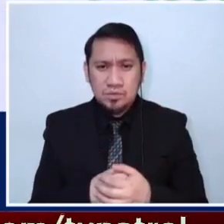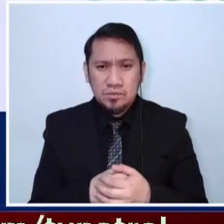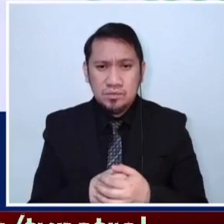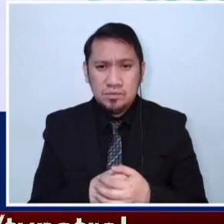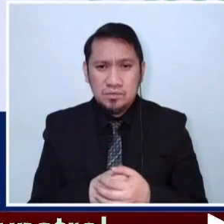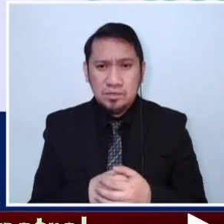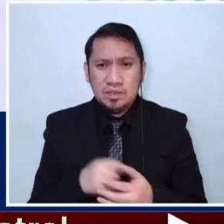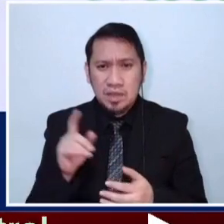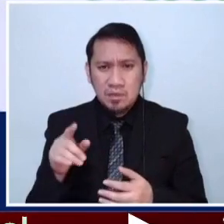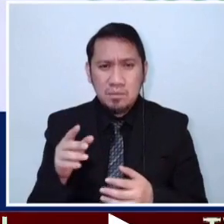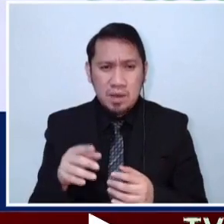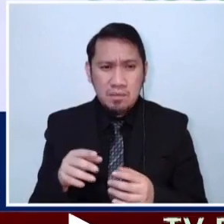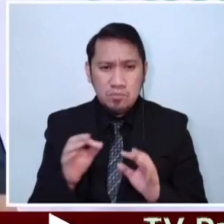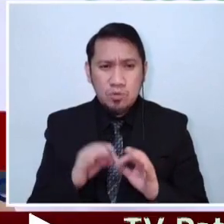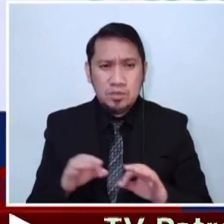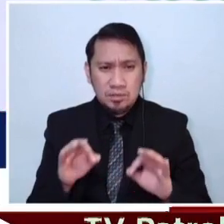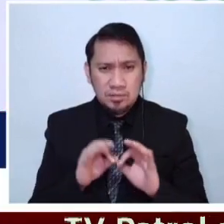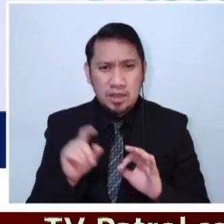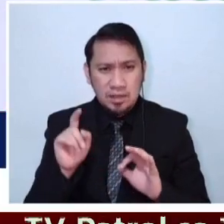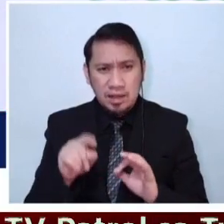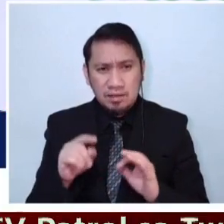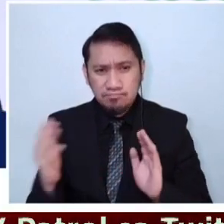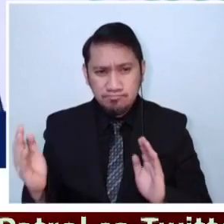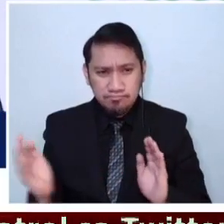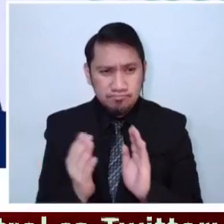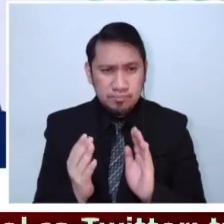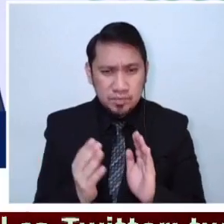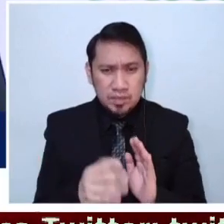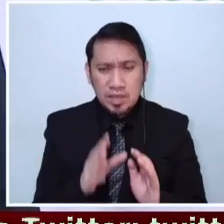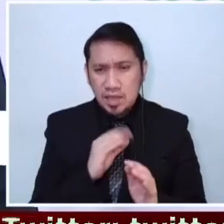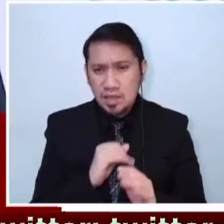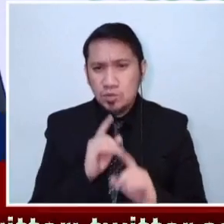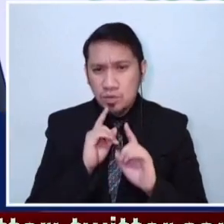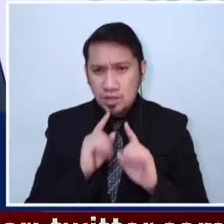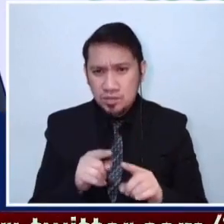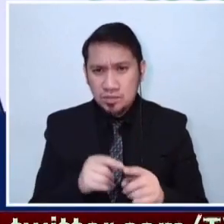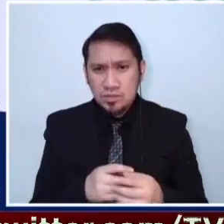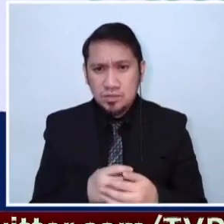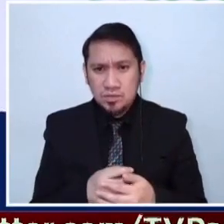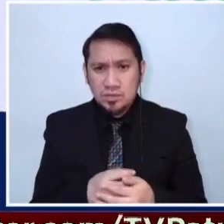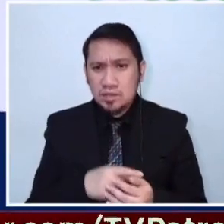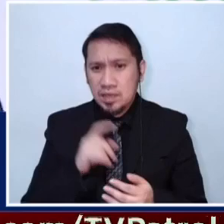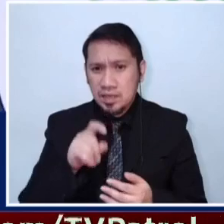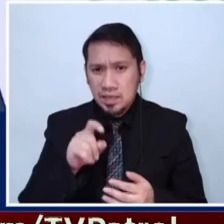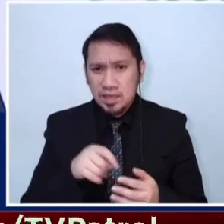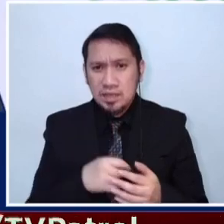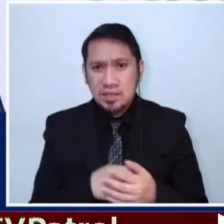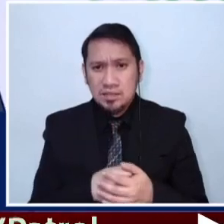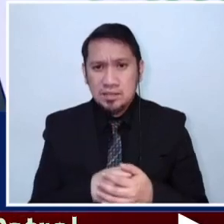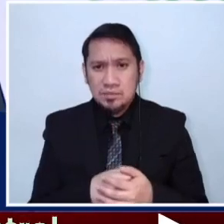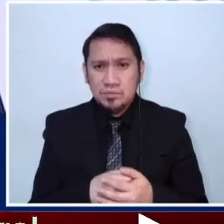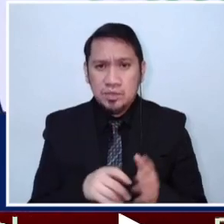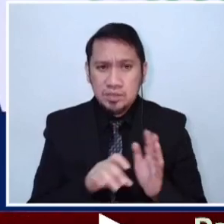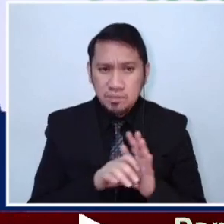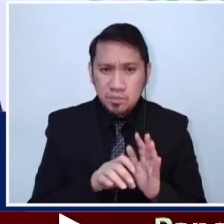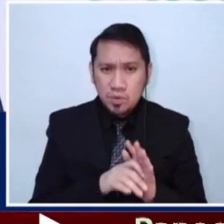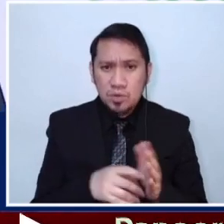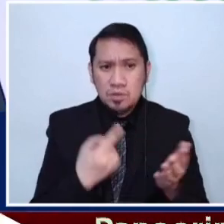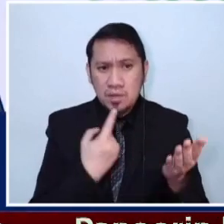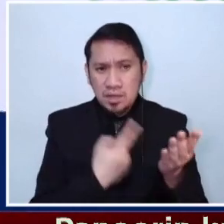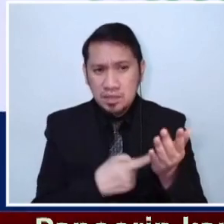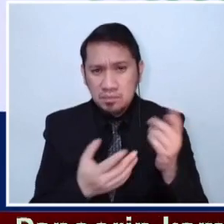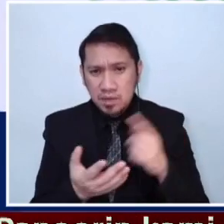Humarap naman siya at sagutin ang mga aligasyon ito. Talagang kategorikal sa mga debate, itanong ito